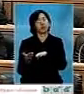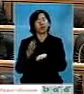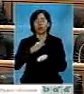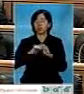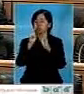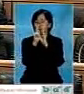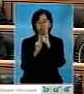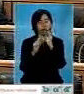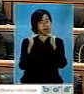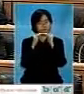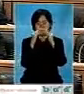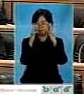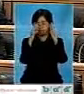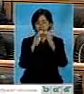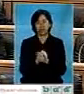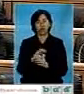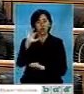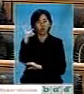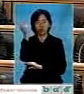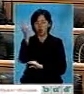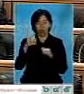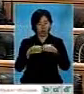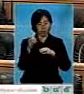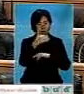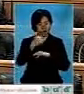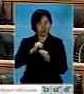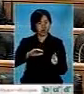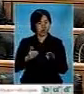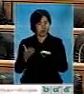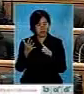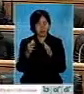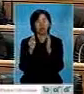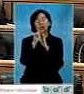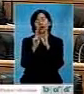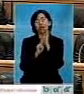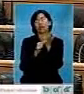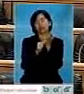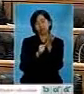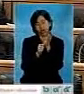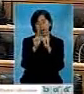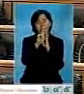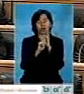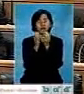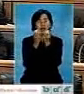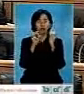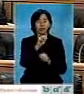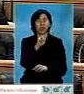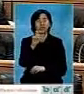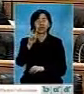นิติธรรมขัดหลักสากลอย่างยิ่งใหญ่เราจะต้องแก้ไขรัฐธรรมนูญมาตรา